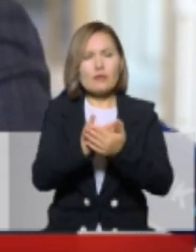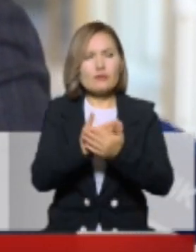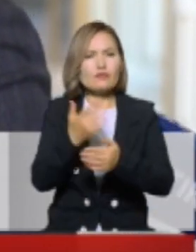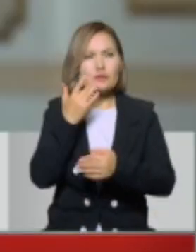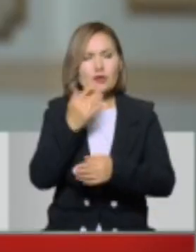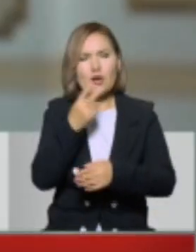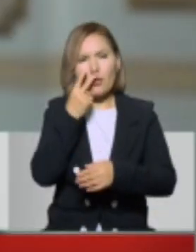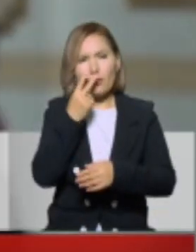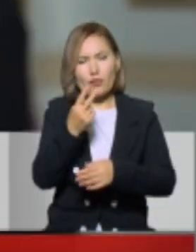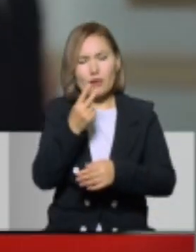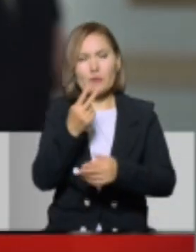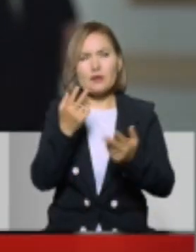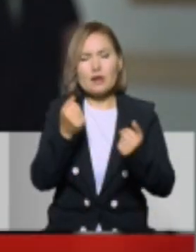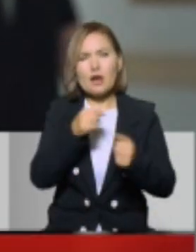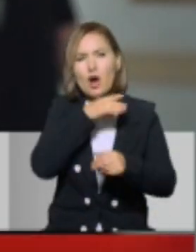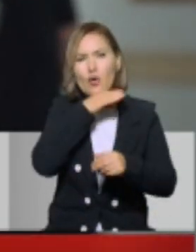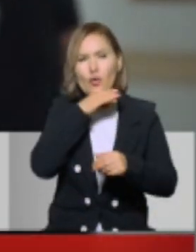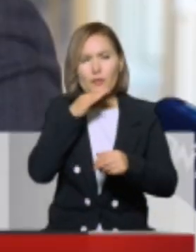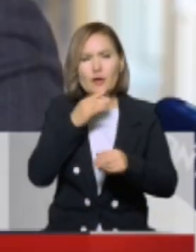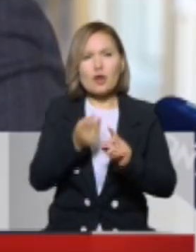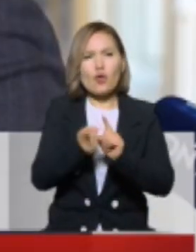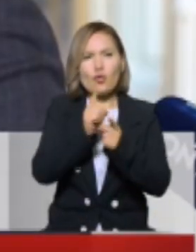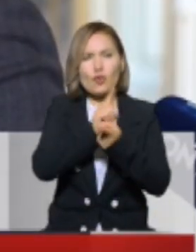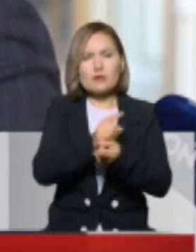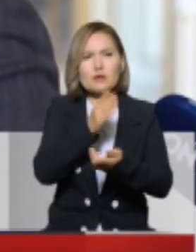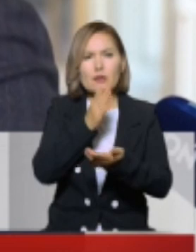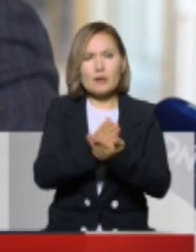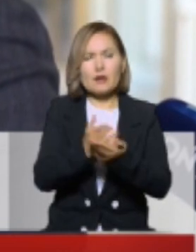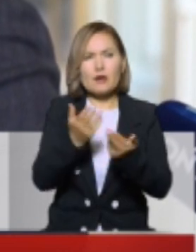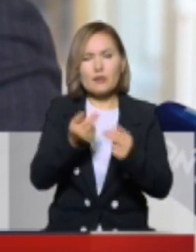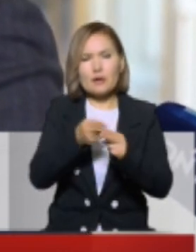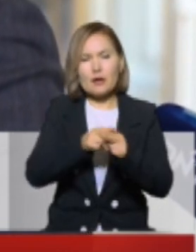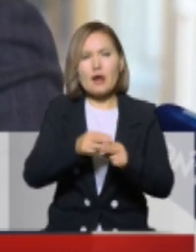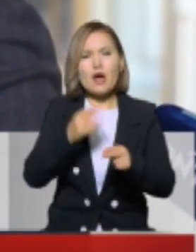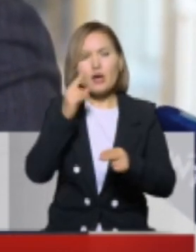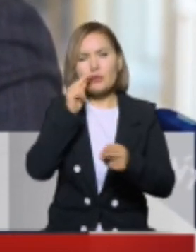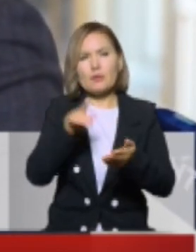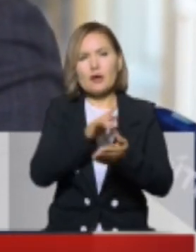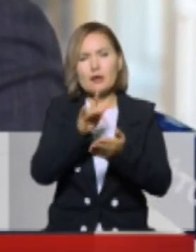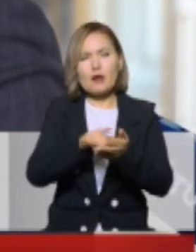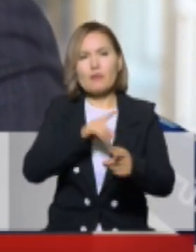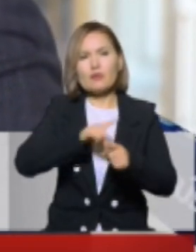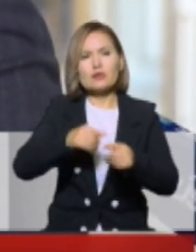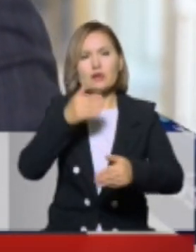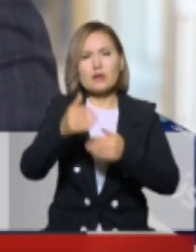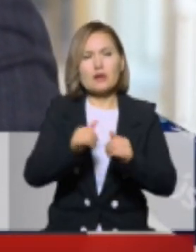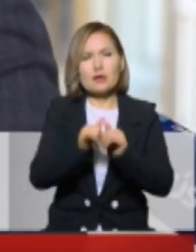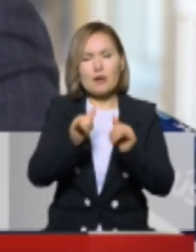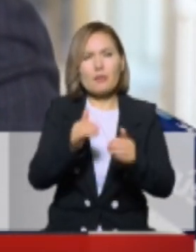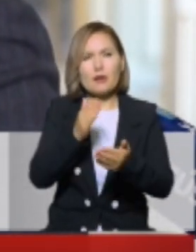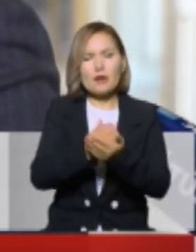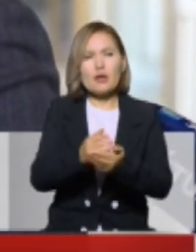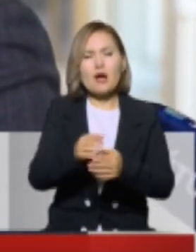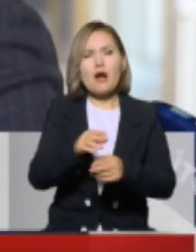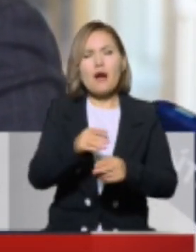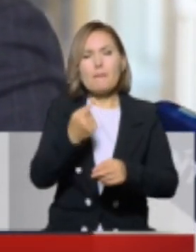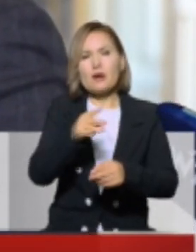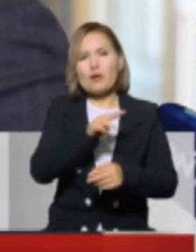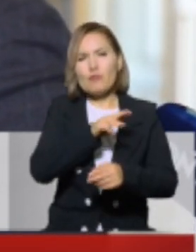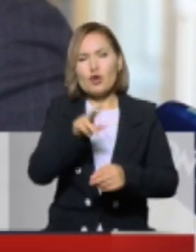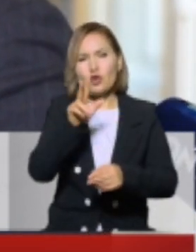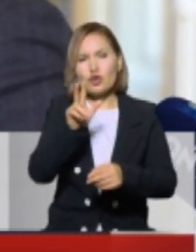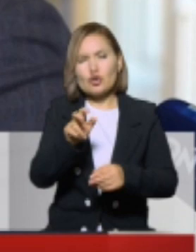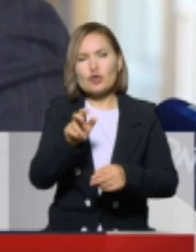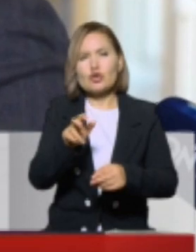байқалып жатқанын айтады. Көп деген өзгерістер болып жатыр. Мегаполис қарқындап дамып келе жатыр. Енді 1,300,000-ден асып